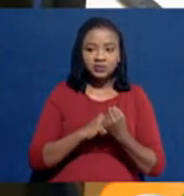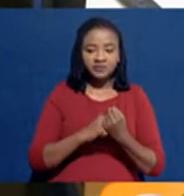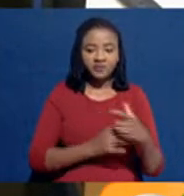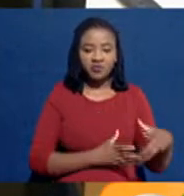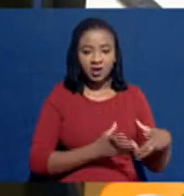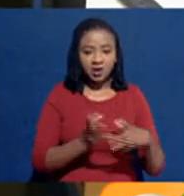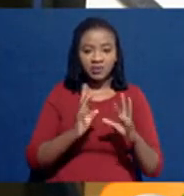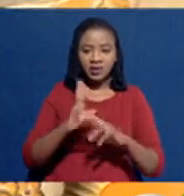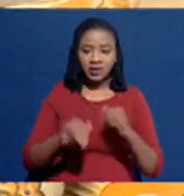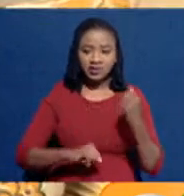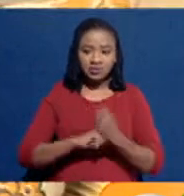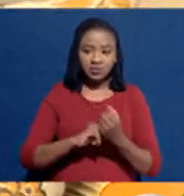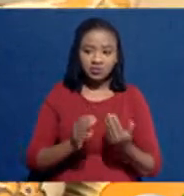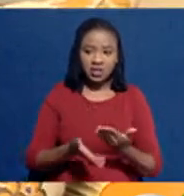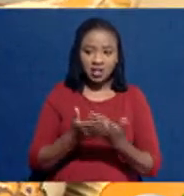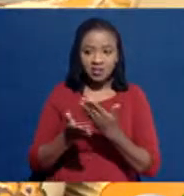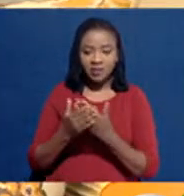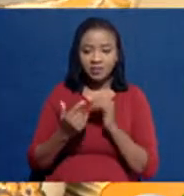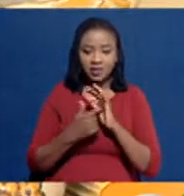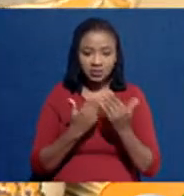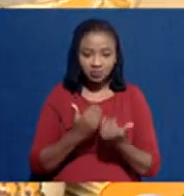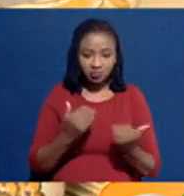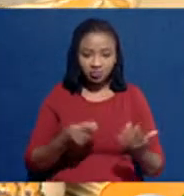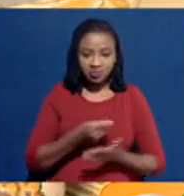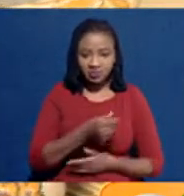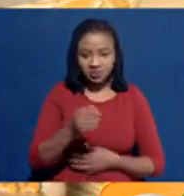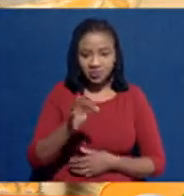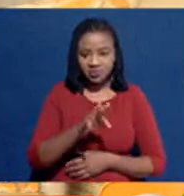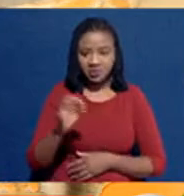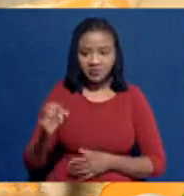kwa majukumu yake ikiwemo kupeleka wanawe shuleni.